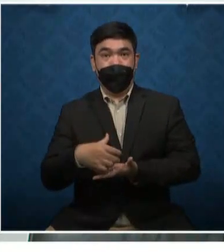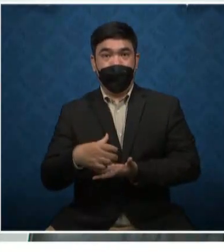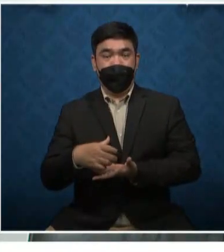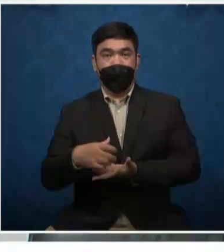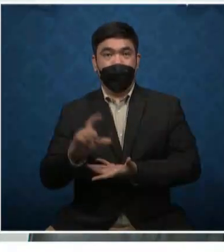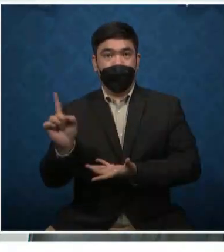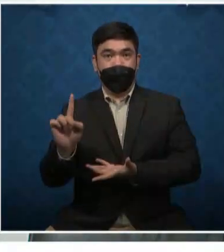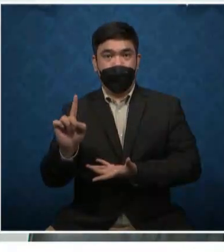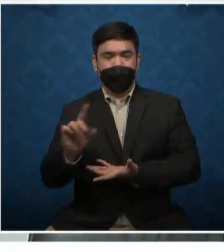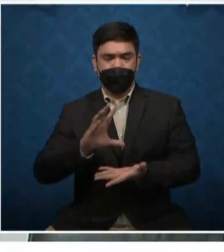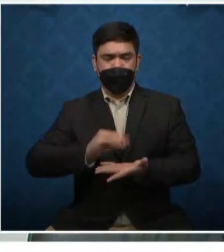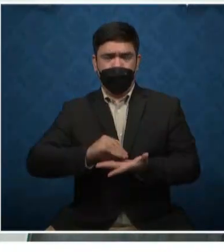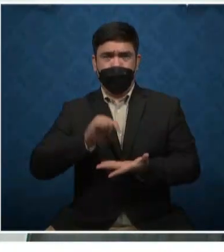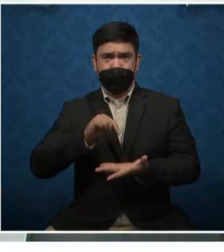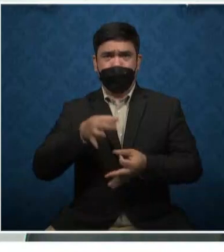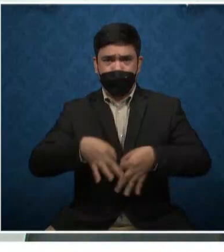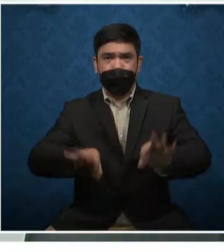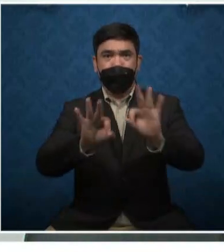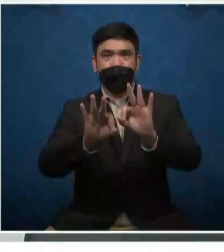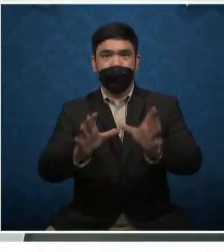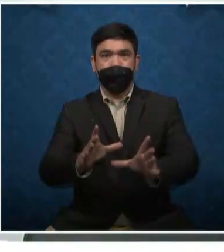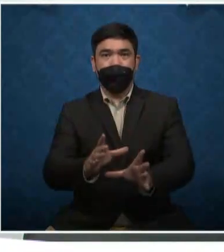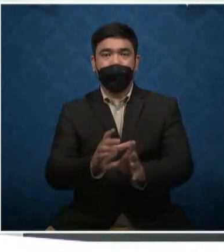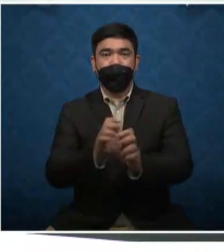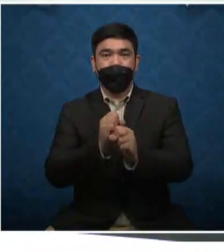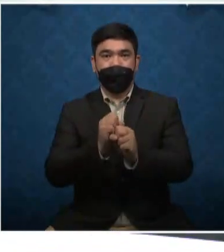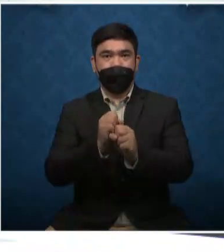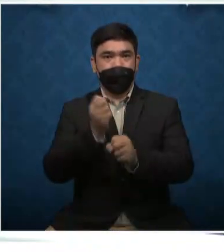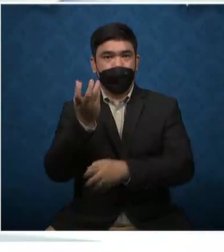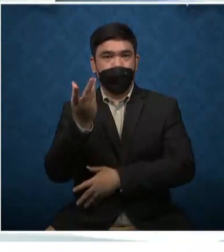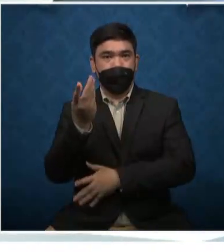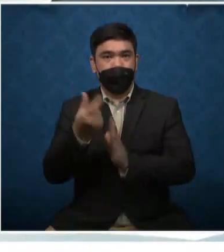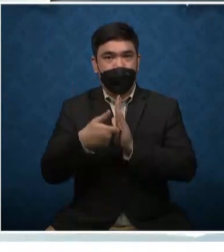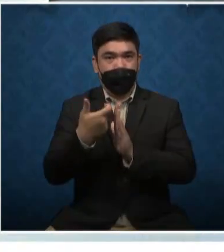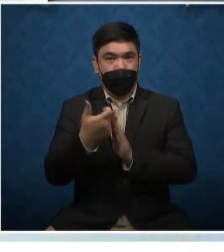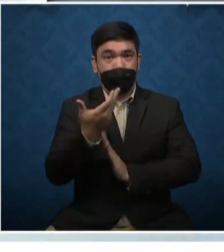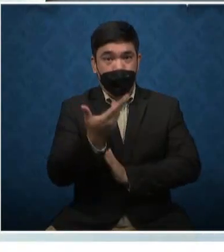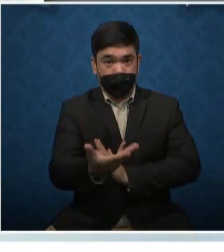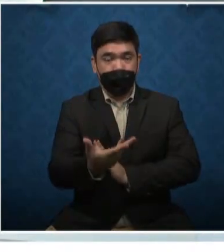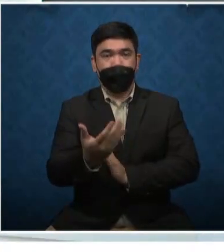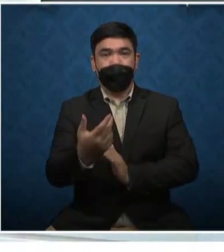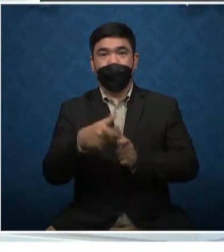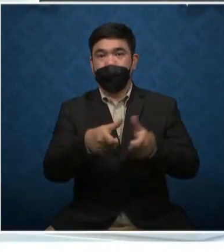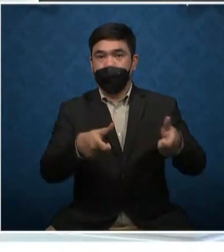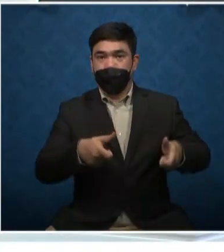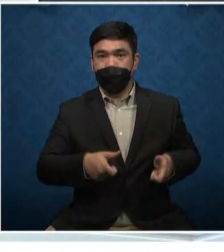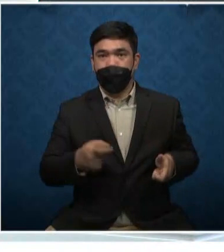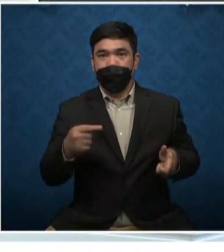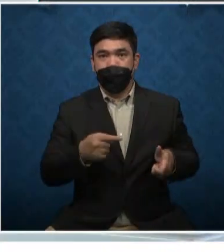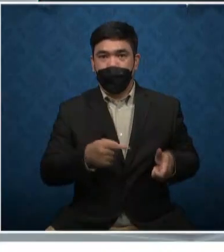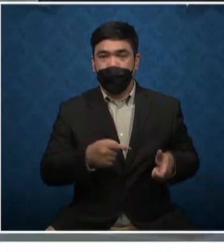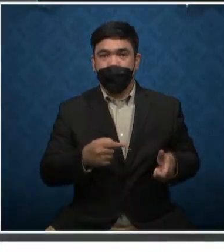ำคัญโดยสรุปเชิงหลักการของรายงานการพิจารณาศึกษ